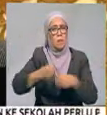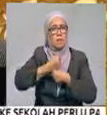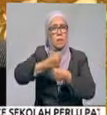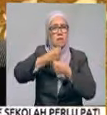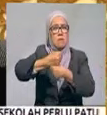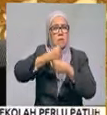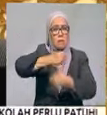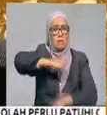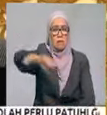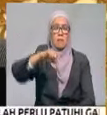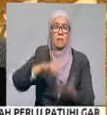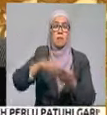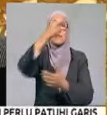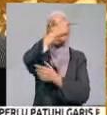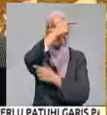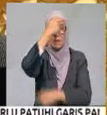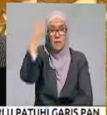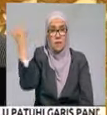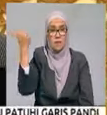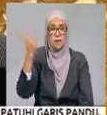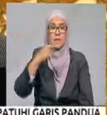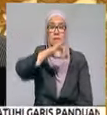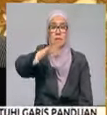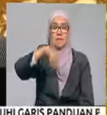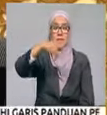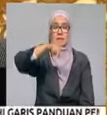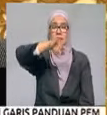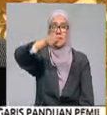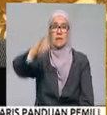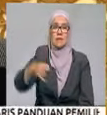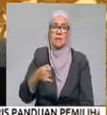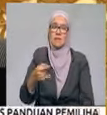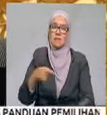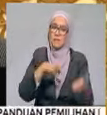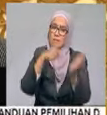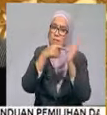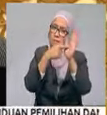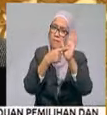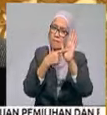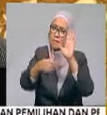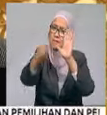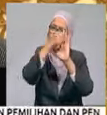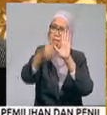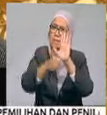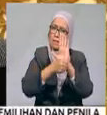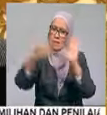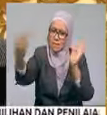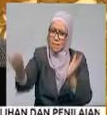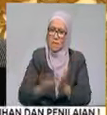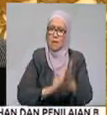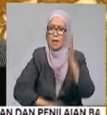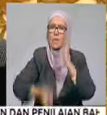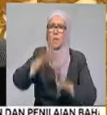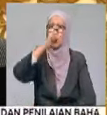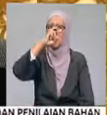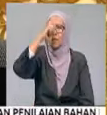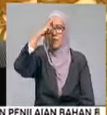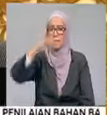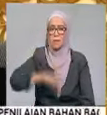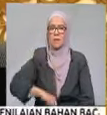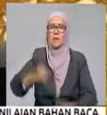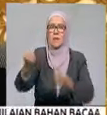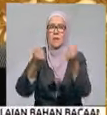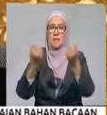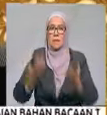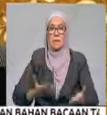ialah kononnya kerana JPJ telah mengenakan syarat-syarat baru yang ketat kepada